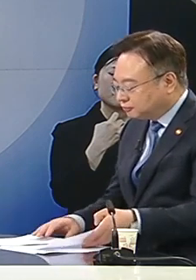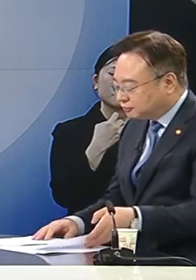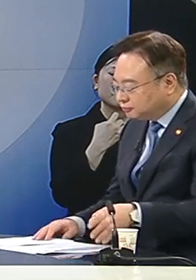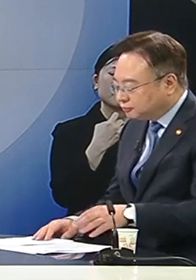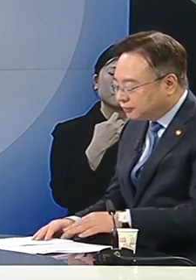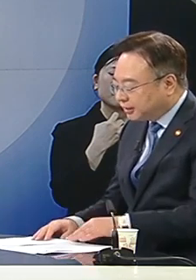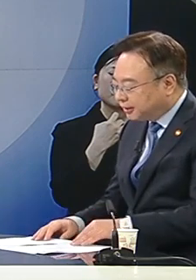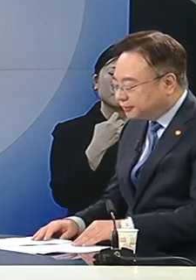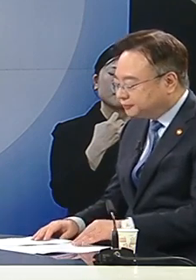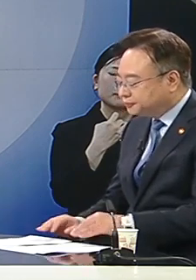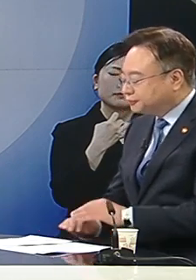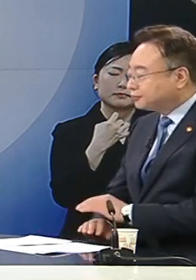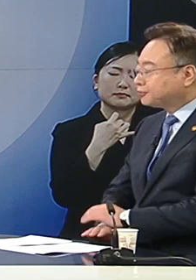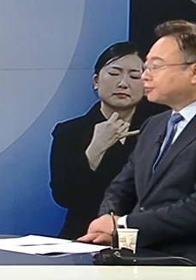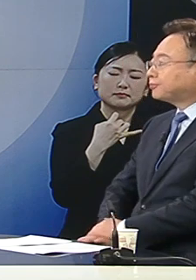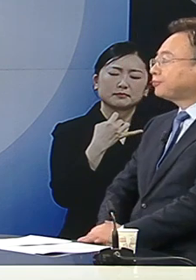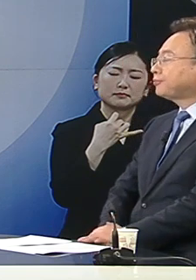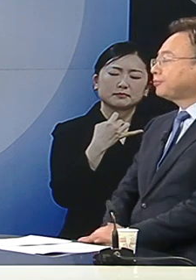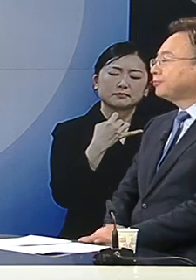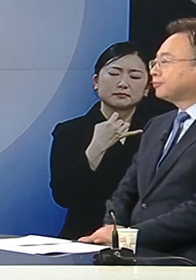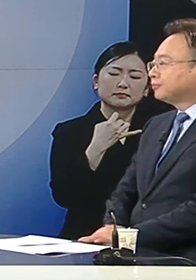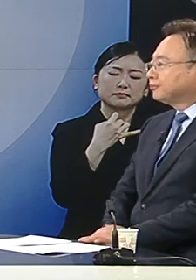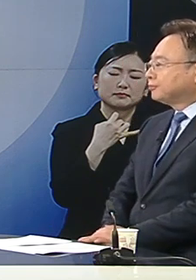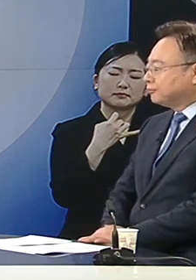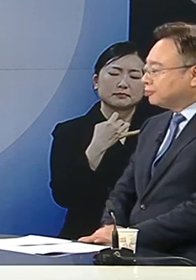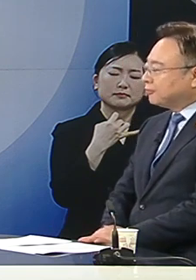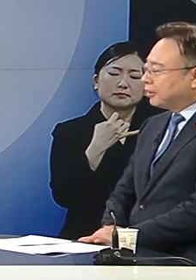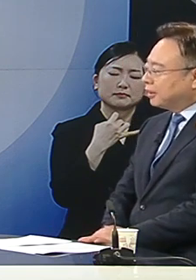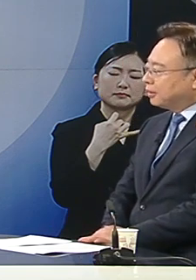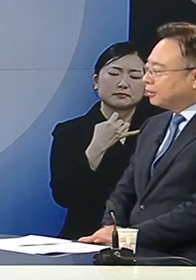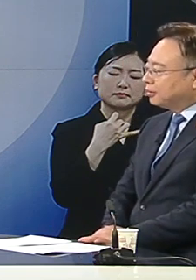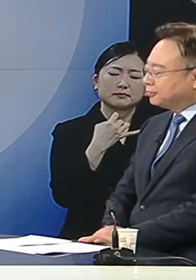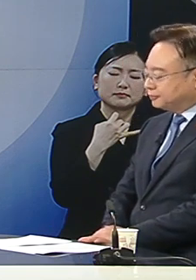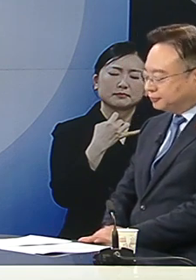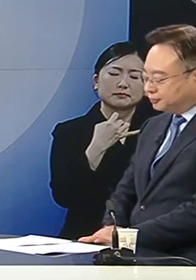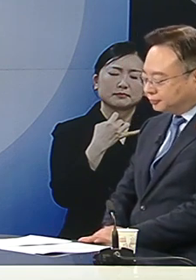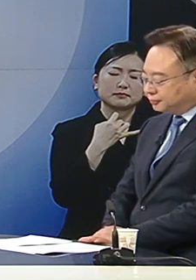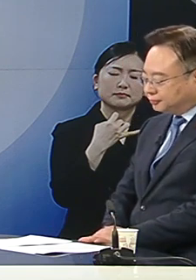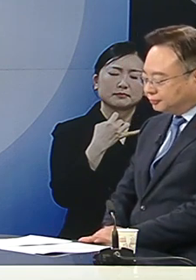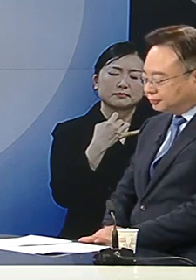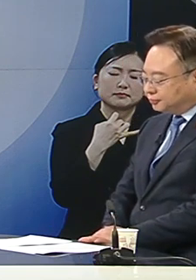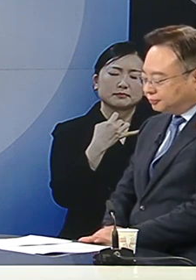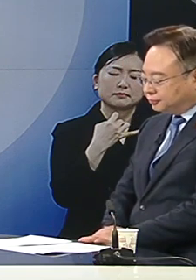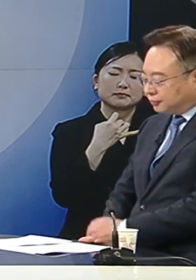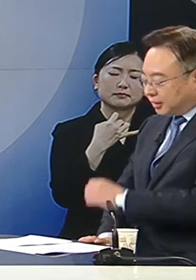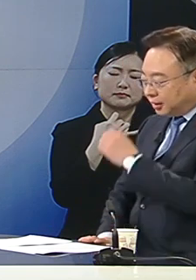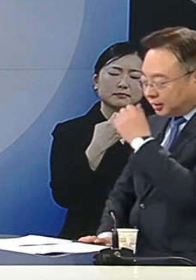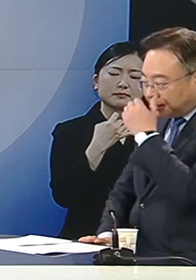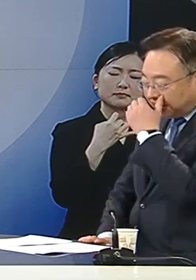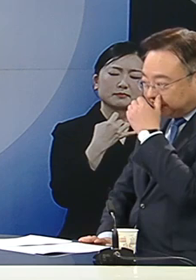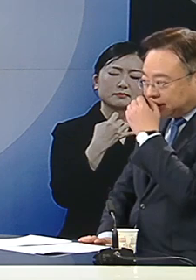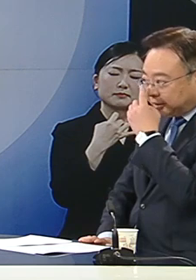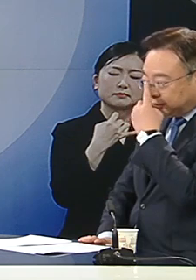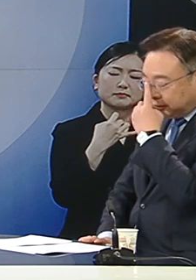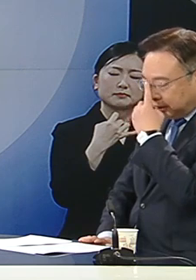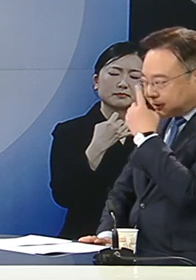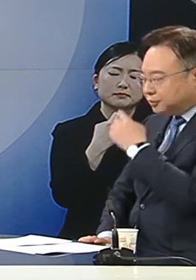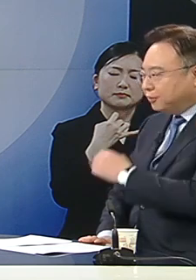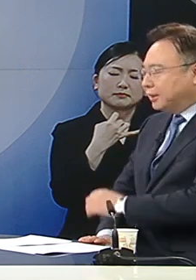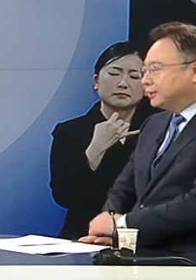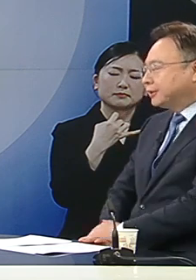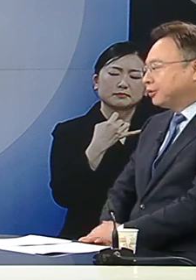원활하지 못했습니다만 그런 의견을 좀 현장 목소리 많이 들은 걸로 알고 있는데 그래도 의사들이 반대하는 이유는 무엇일까요? 예, 암만